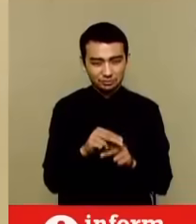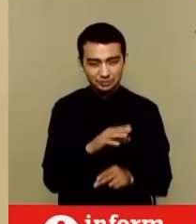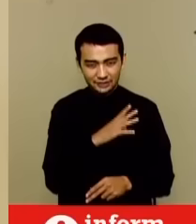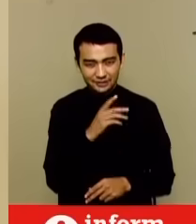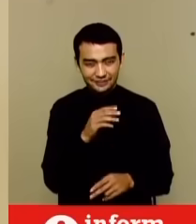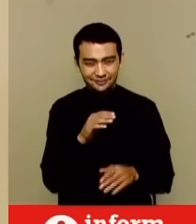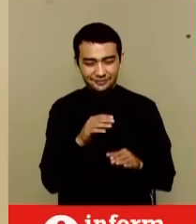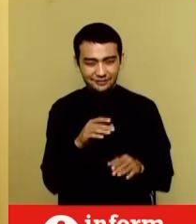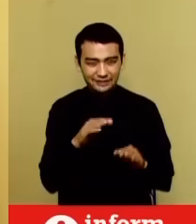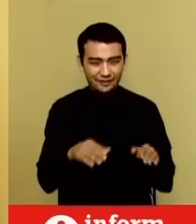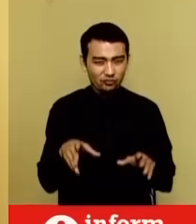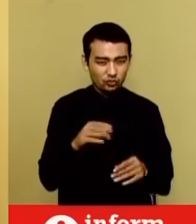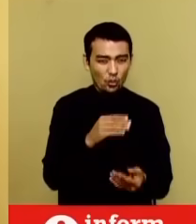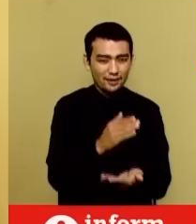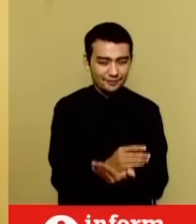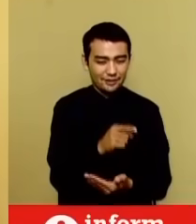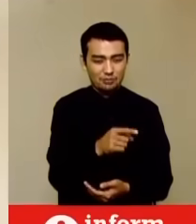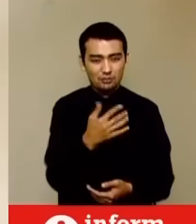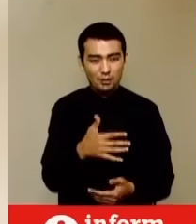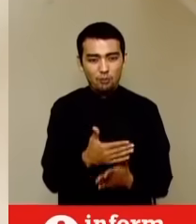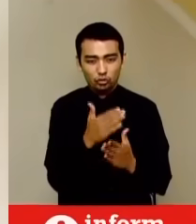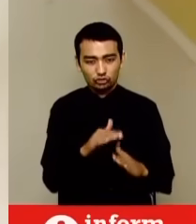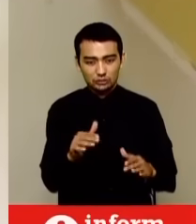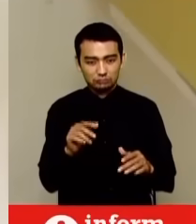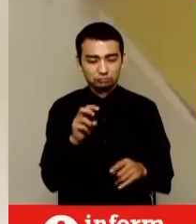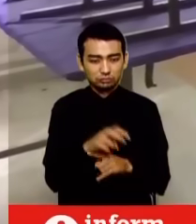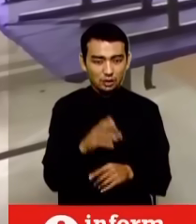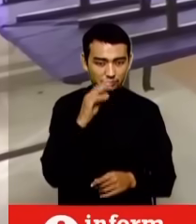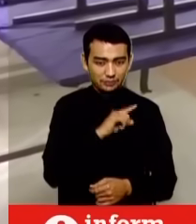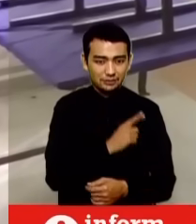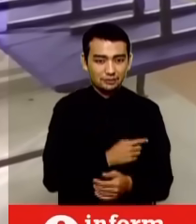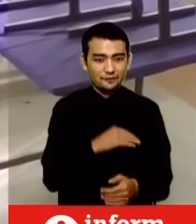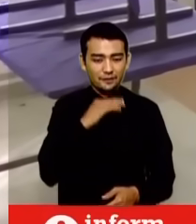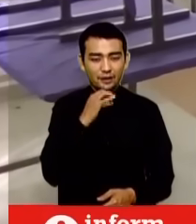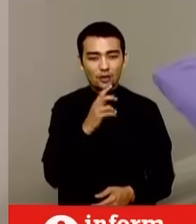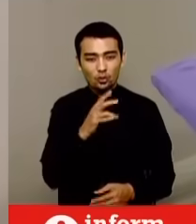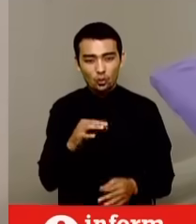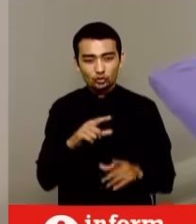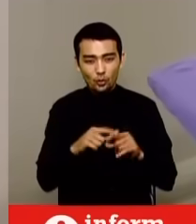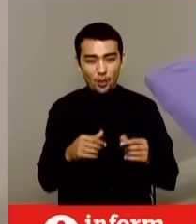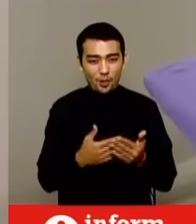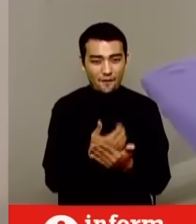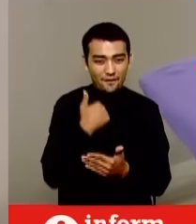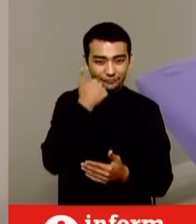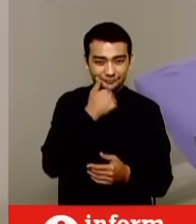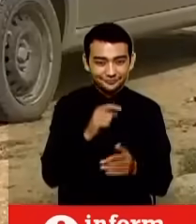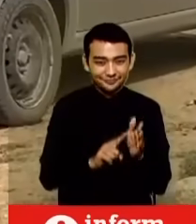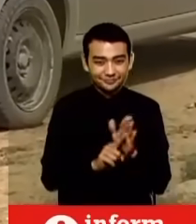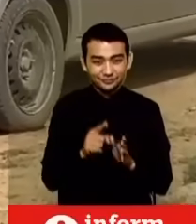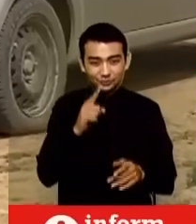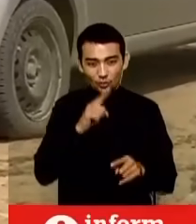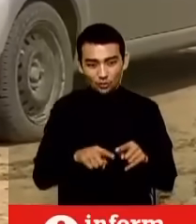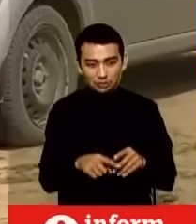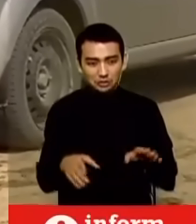барлық жағдай жасалған. Оқу ордасы 50-ден аса оқушыны қабылдауға қауқарлы. Алайда мектептің тура жаңа оқу жылының алдында